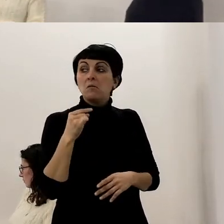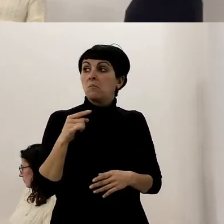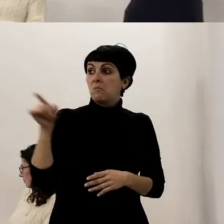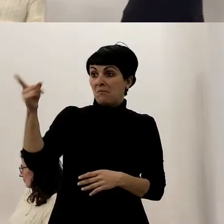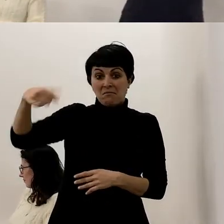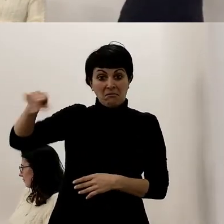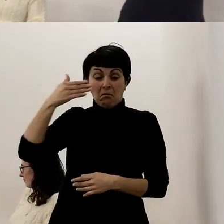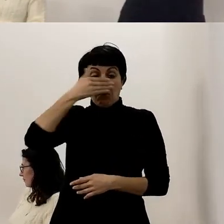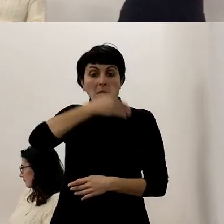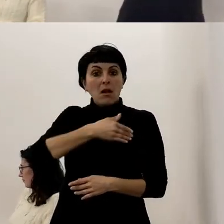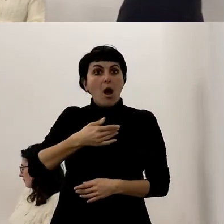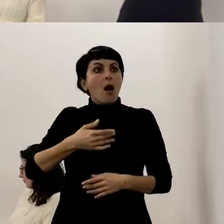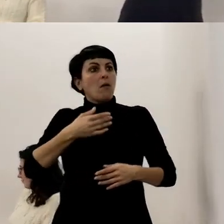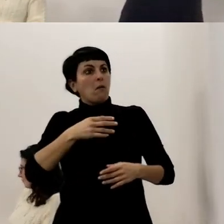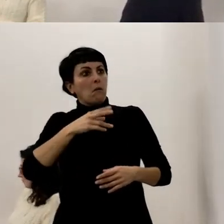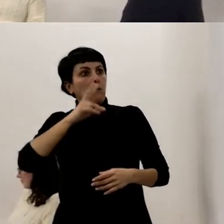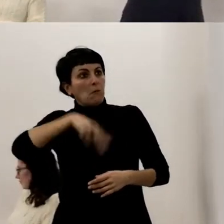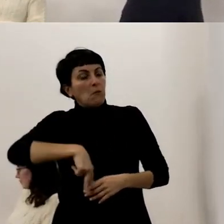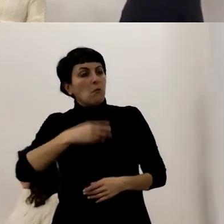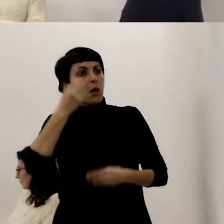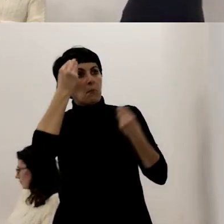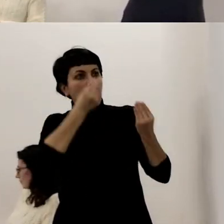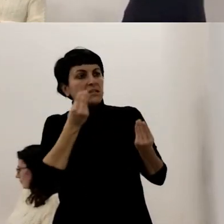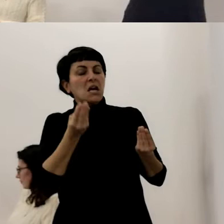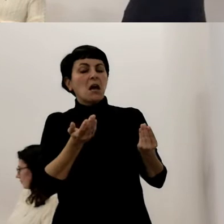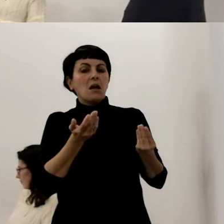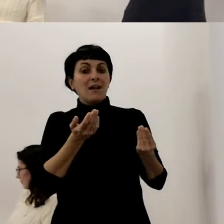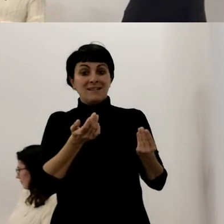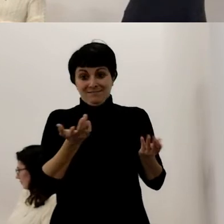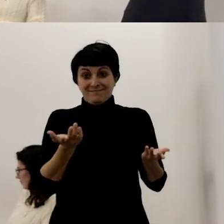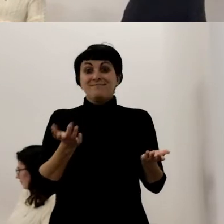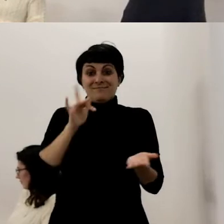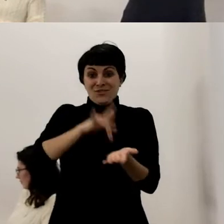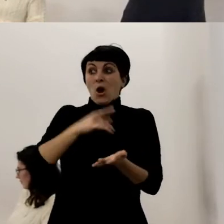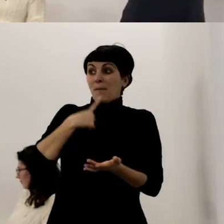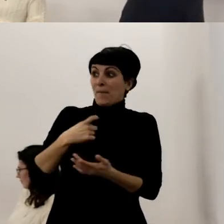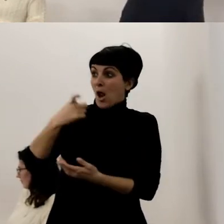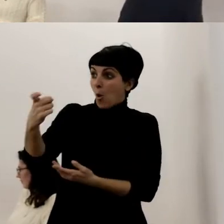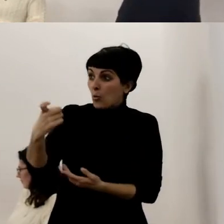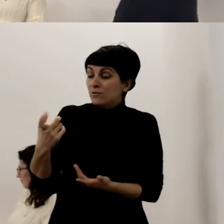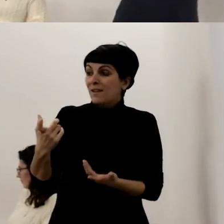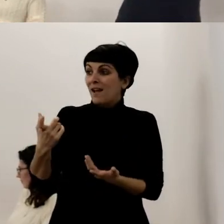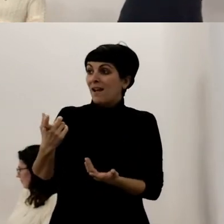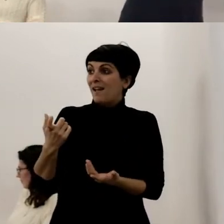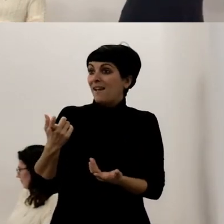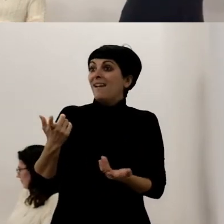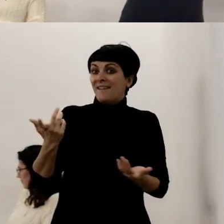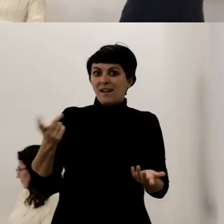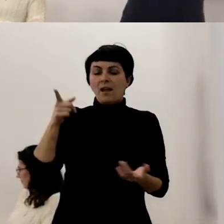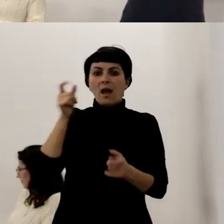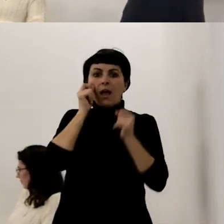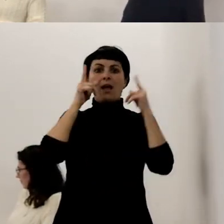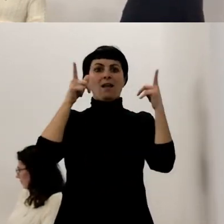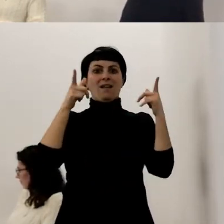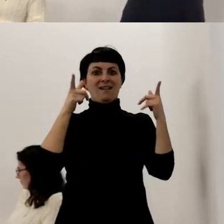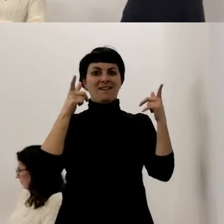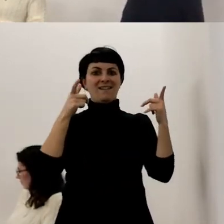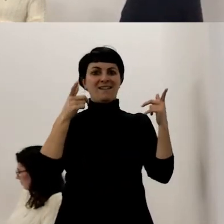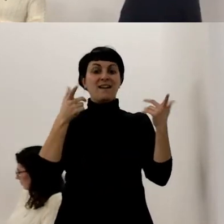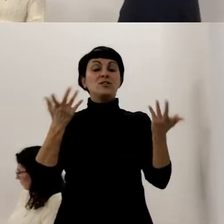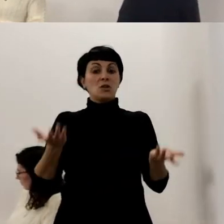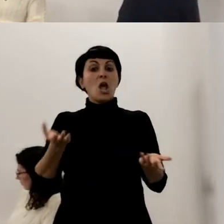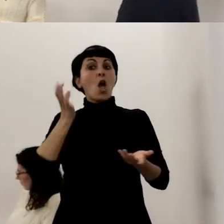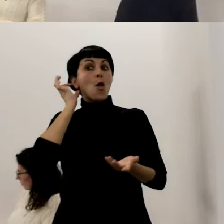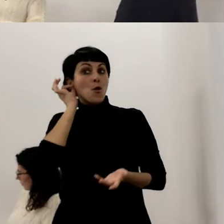pensar. És que fins que algú no t'ho pregunta, no. I si no hi haurà, és a dir, si no es veu mai